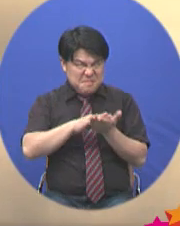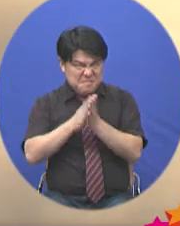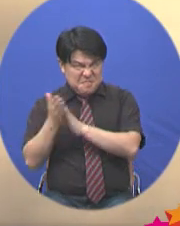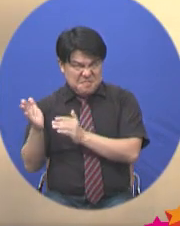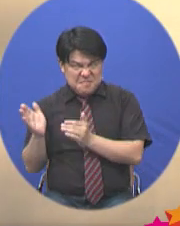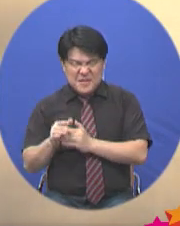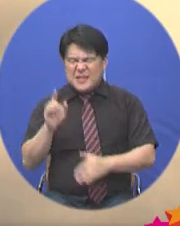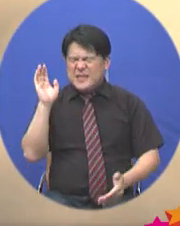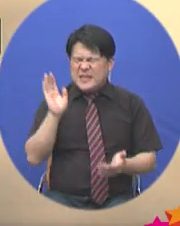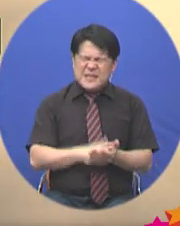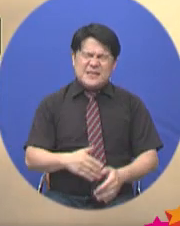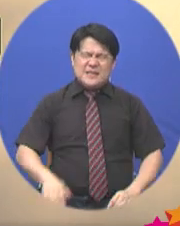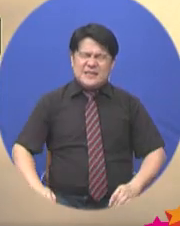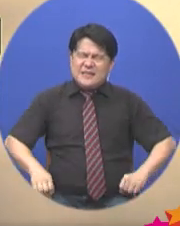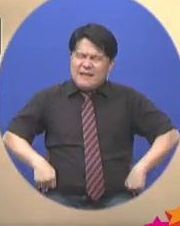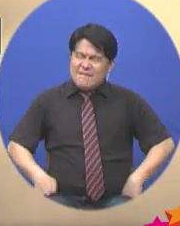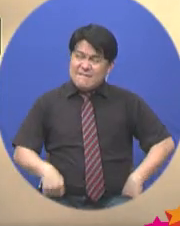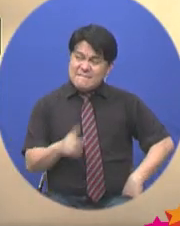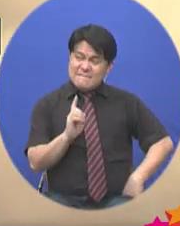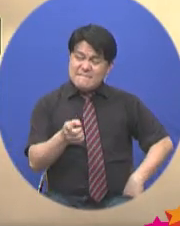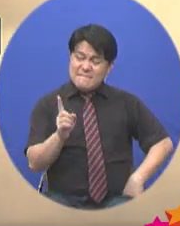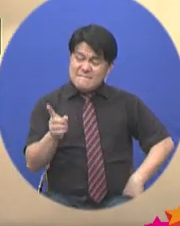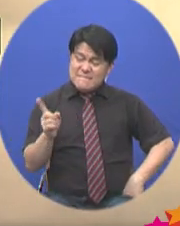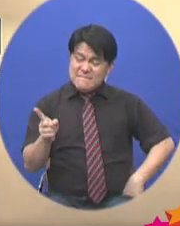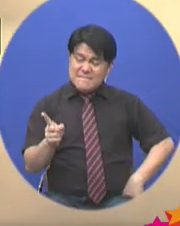사람 변하는 거야. 아.